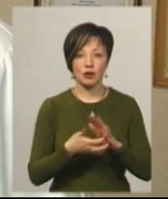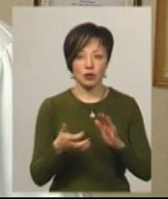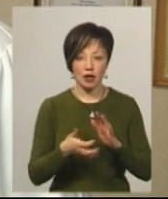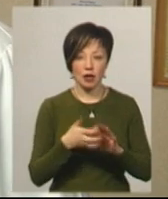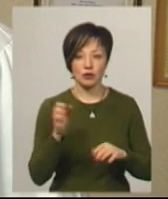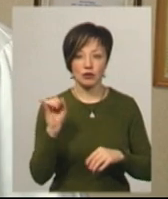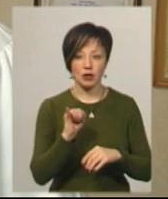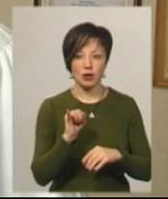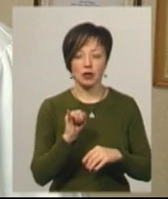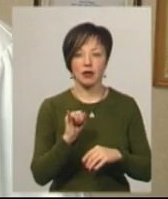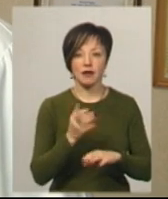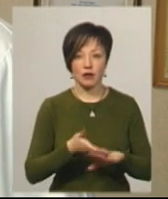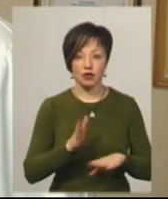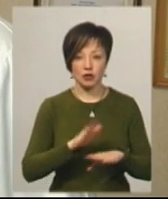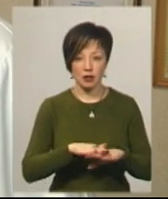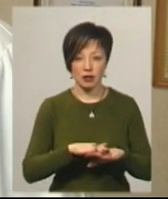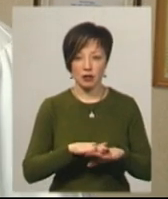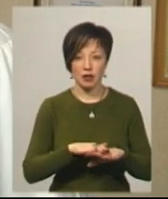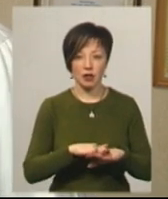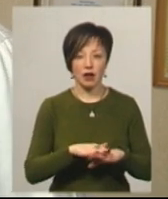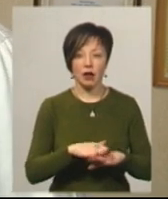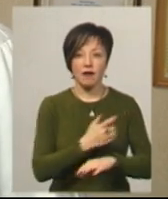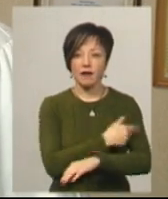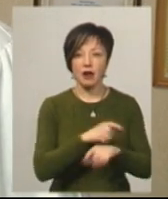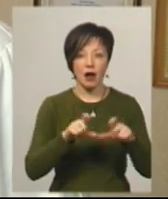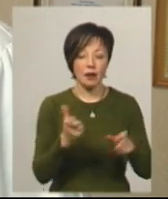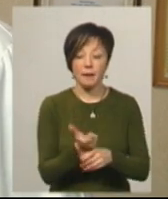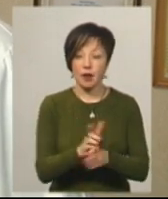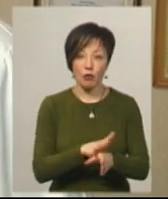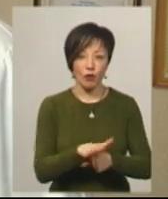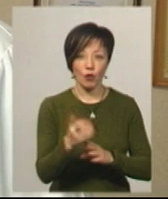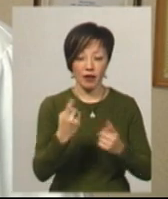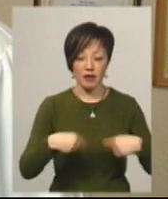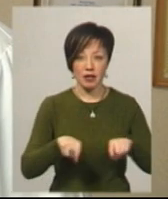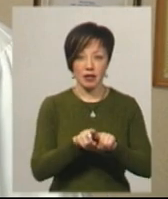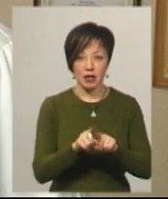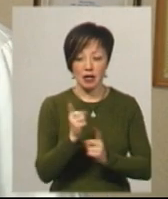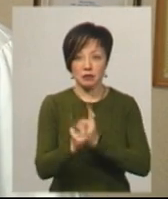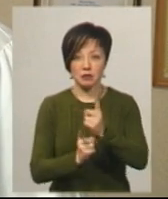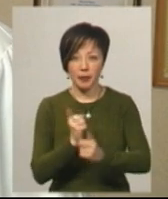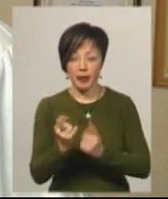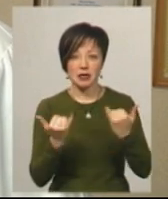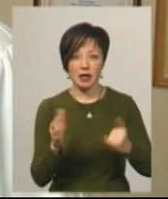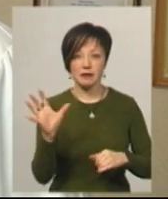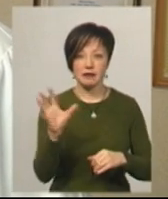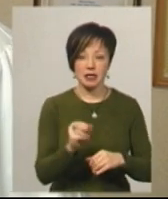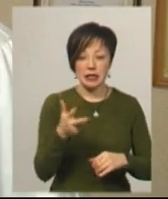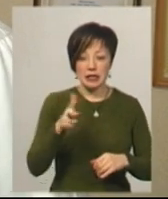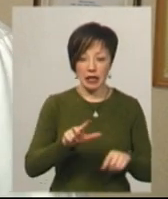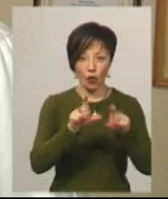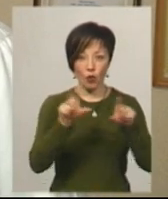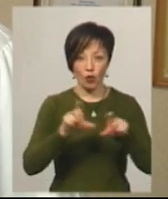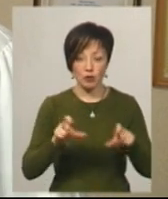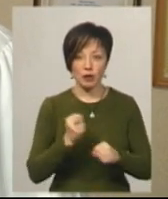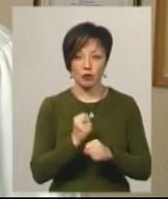недостатністю, і вони достатньо важкі. В лікарні переповнена, навіть одне відділення перепрофілювали ми, зараз всі 3 корпуси працюють